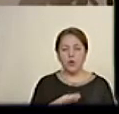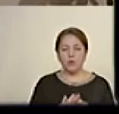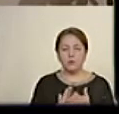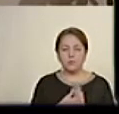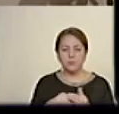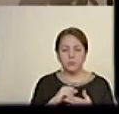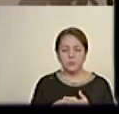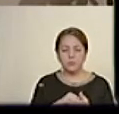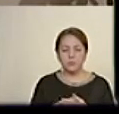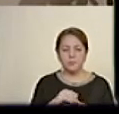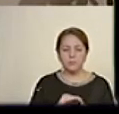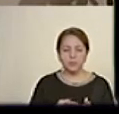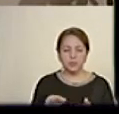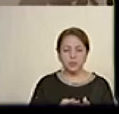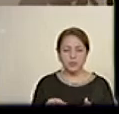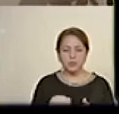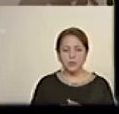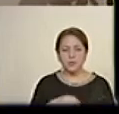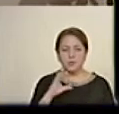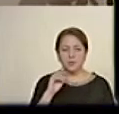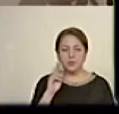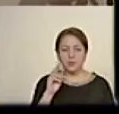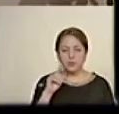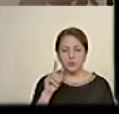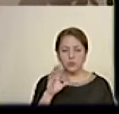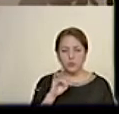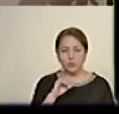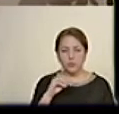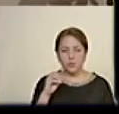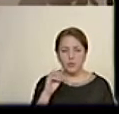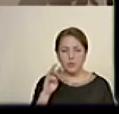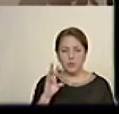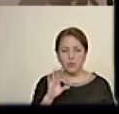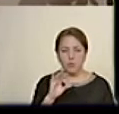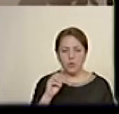причины поясняет сказуемое «важно